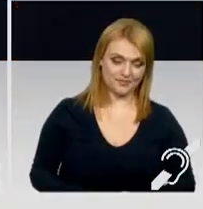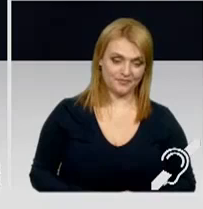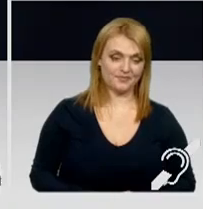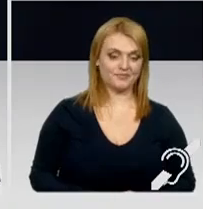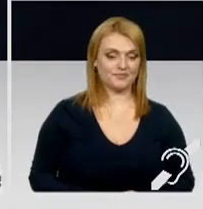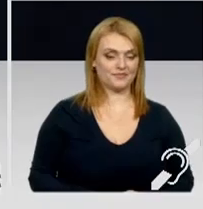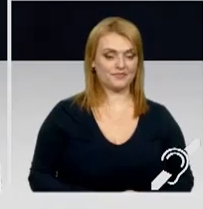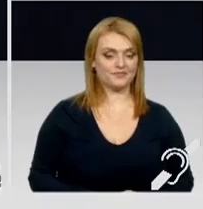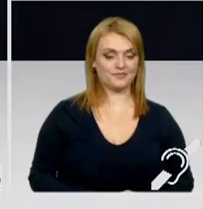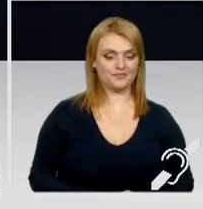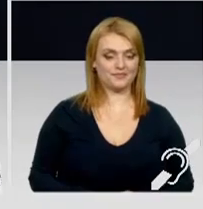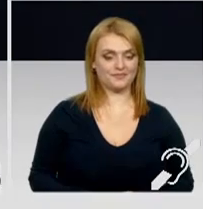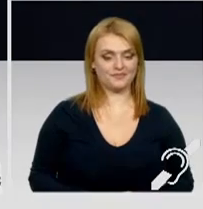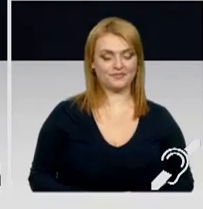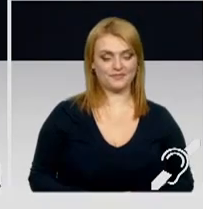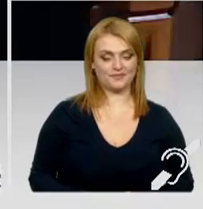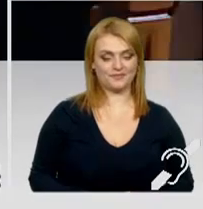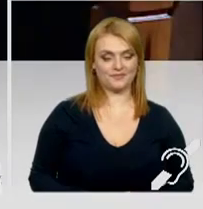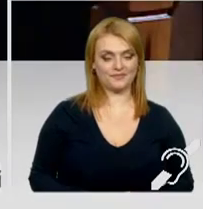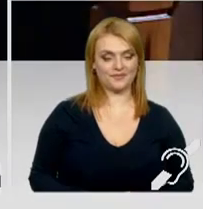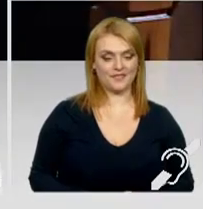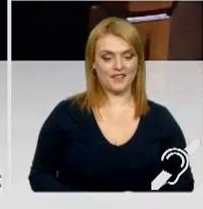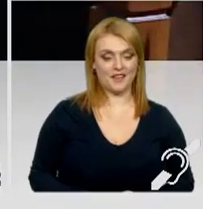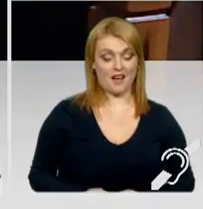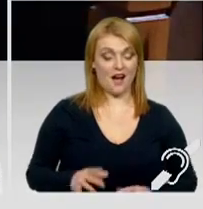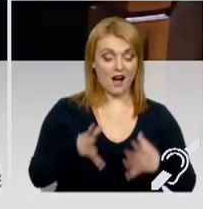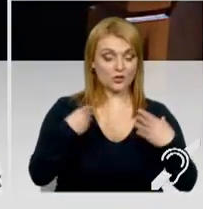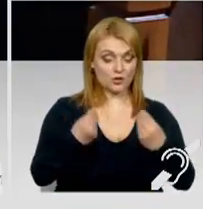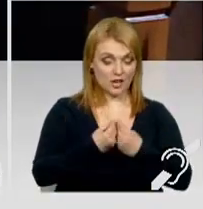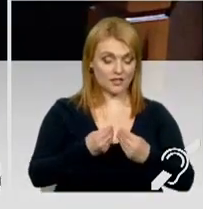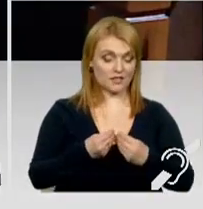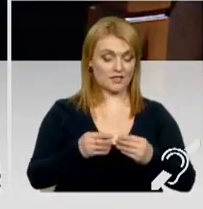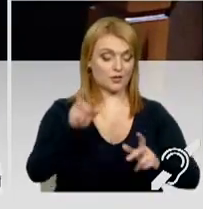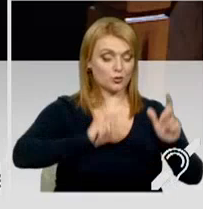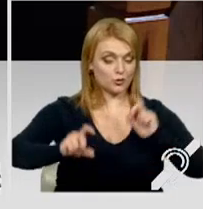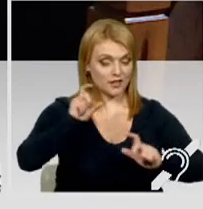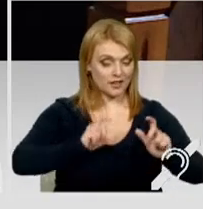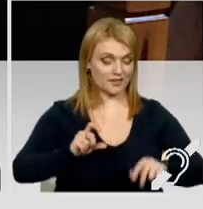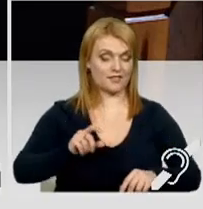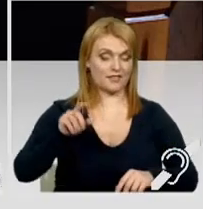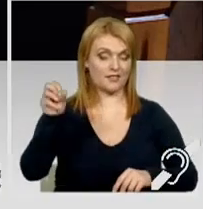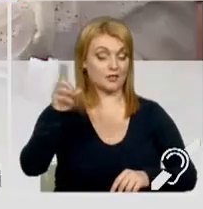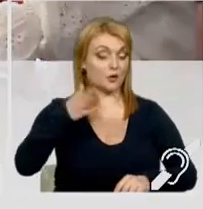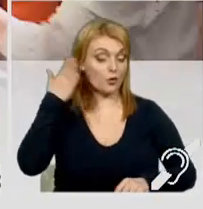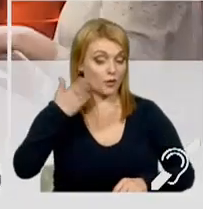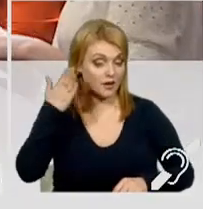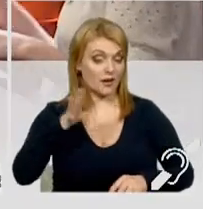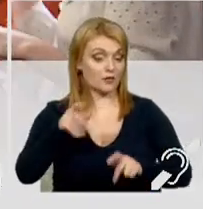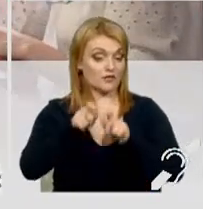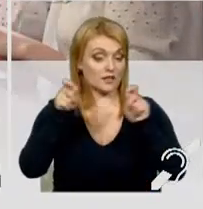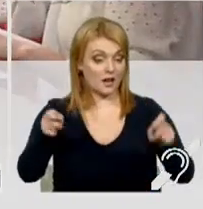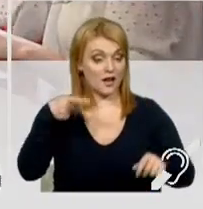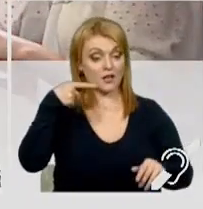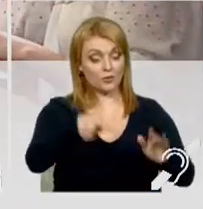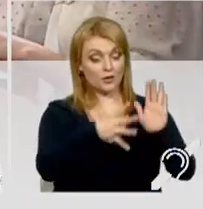mare asociație de tineri, de studenți din țară. Asociația Studenților Creștini Ortodoxi din România a fost creată în 1990 la București